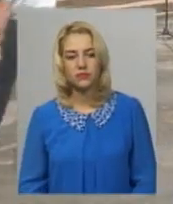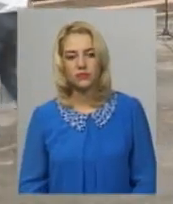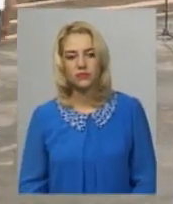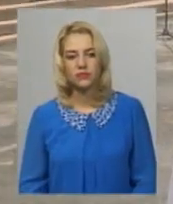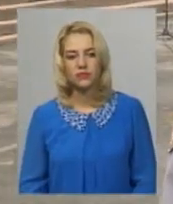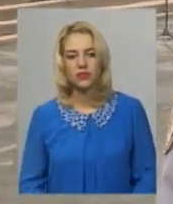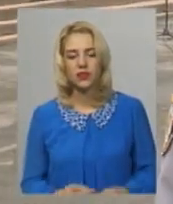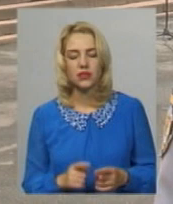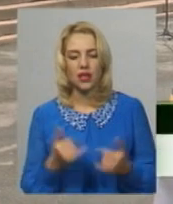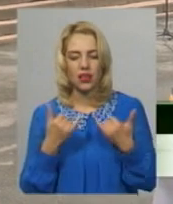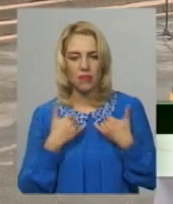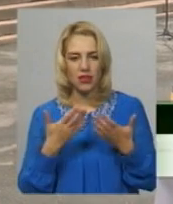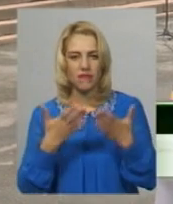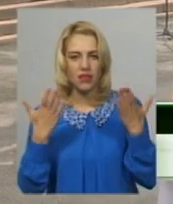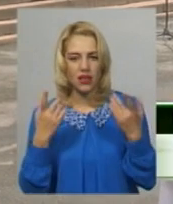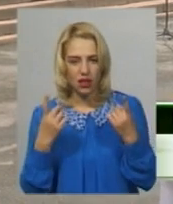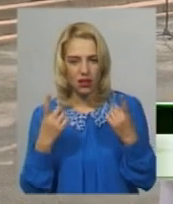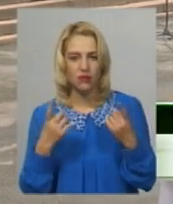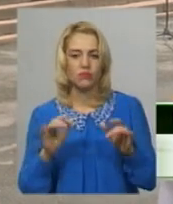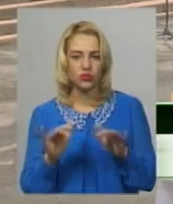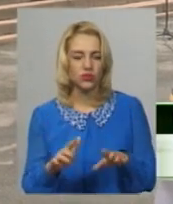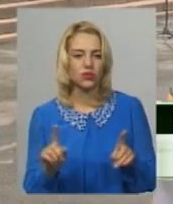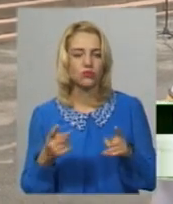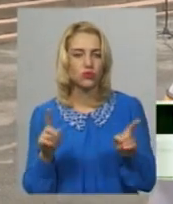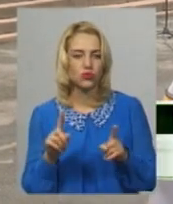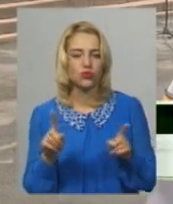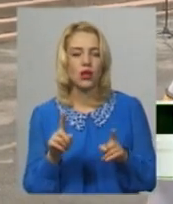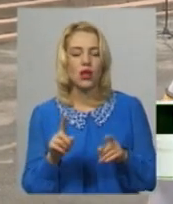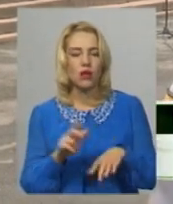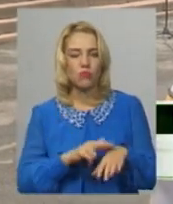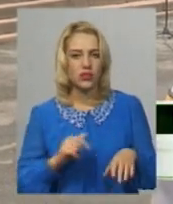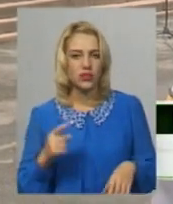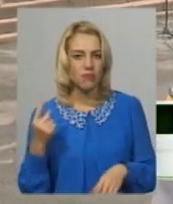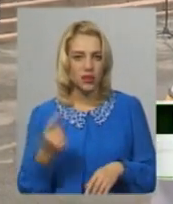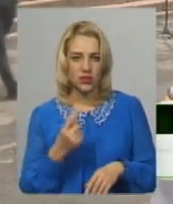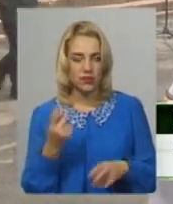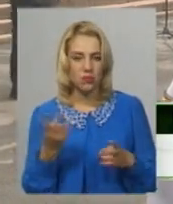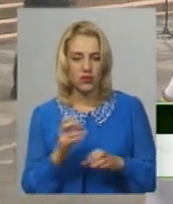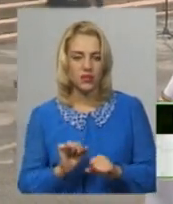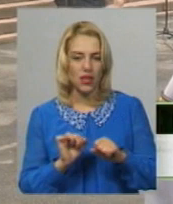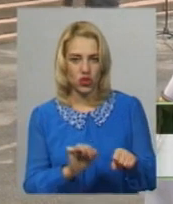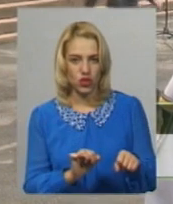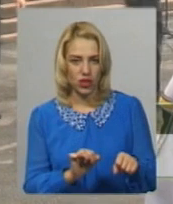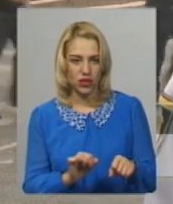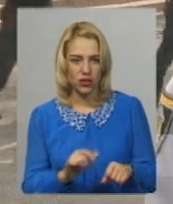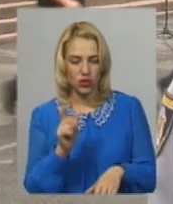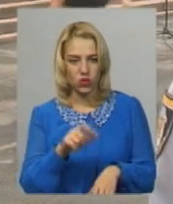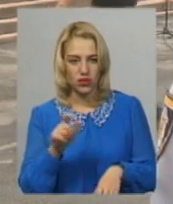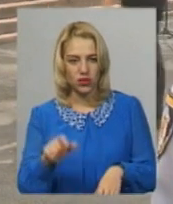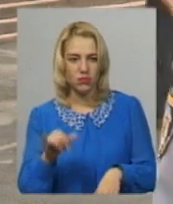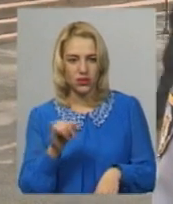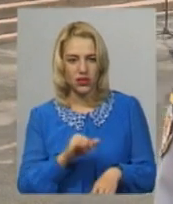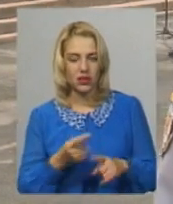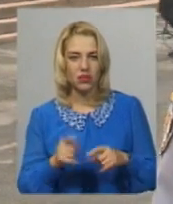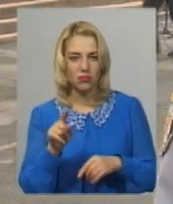Це, звісно, для мене велика подія, тому що поліцейський має перш за все захищати осіб. І